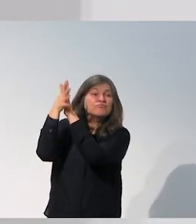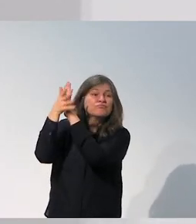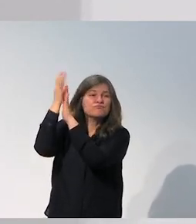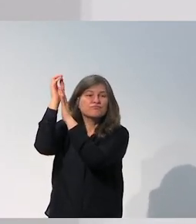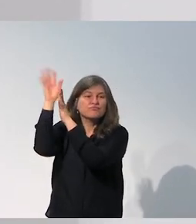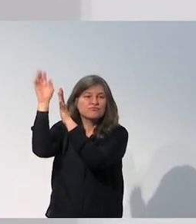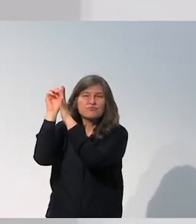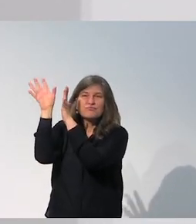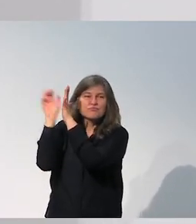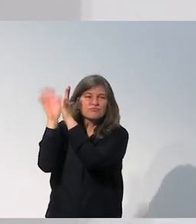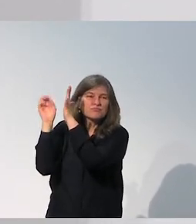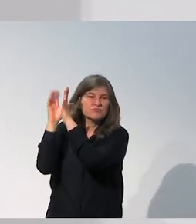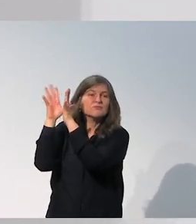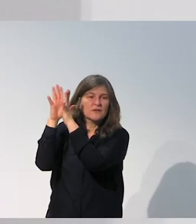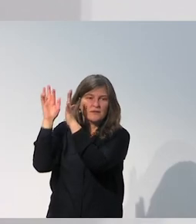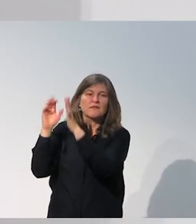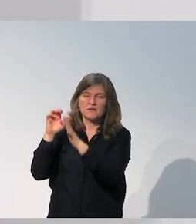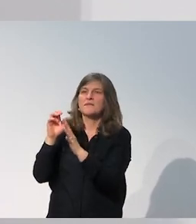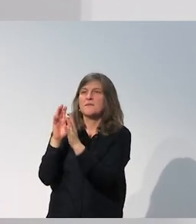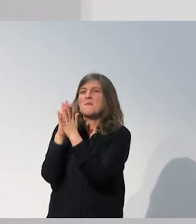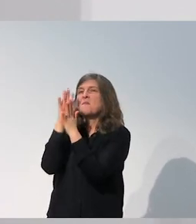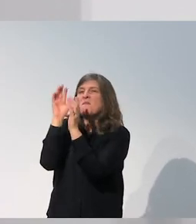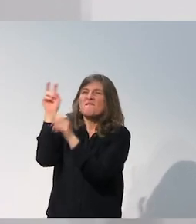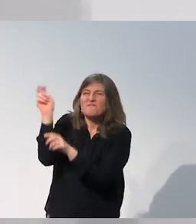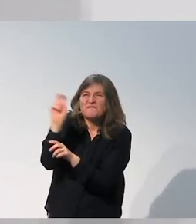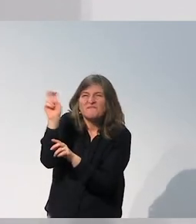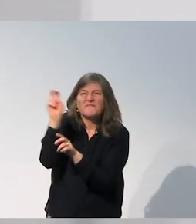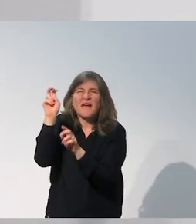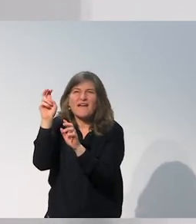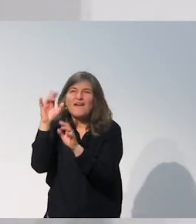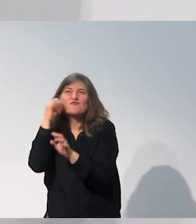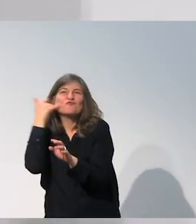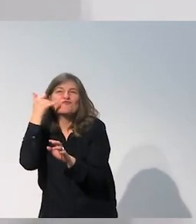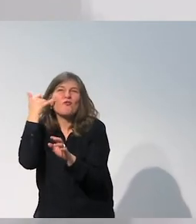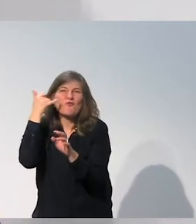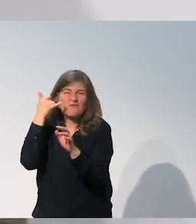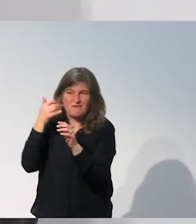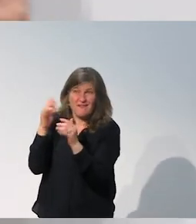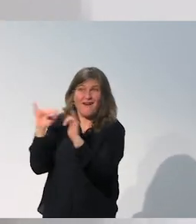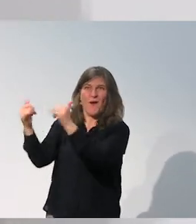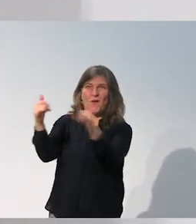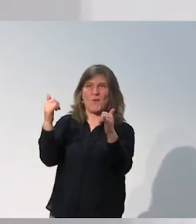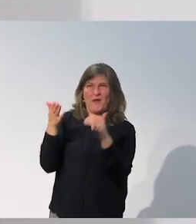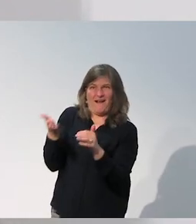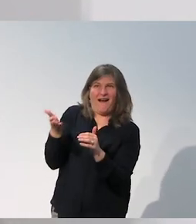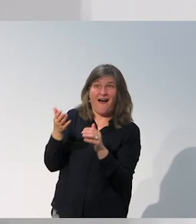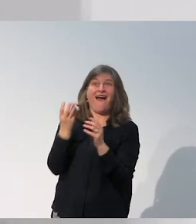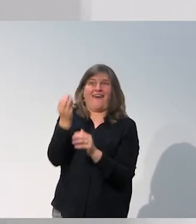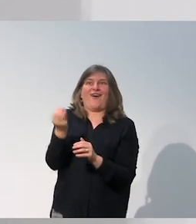une puissance, un jus des choses, le vert, vous voyez. C'est ça la cour aussi. Les enfants sont de ce